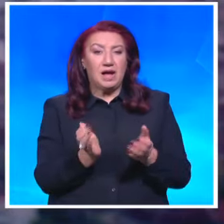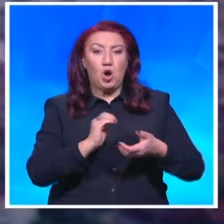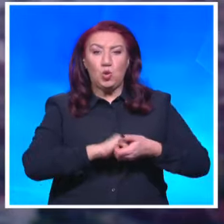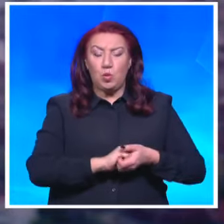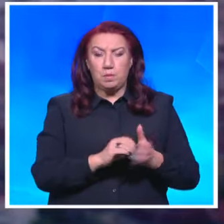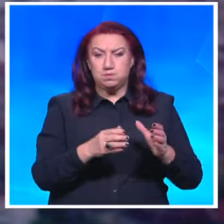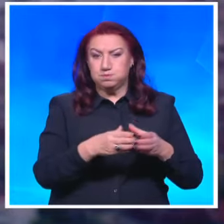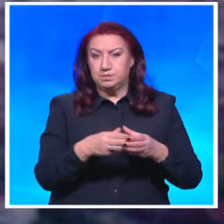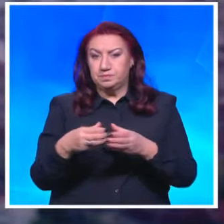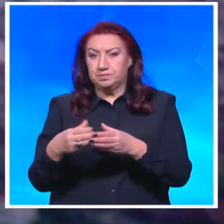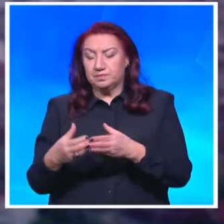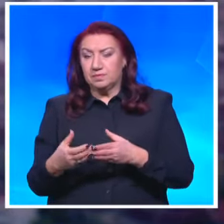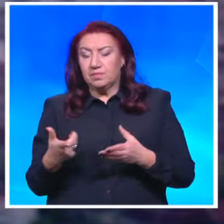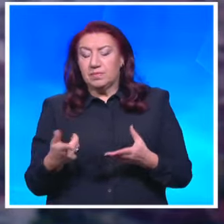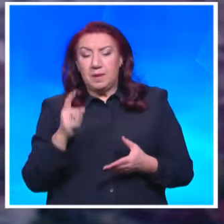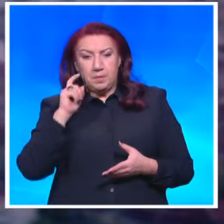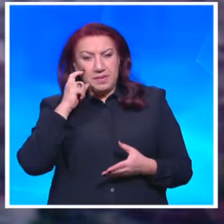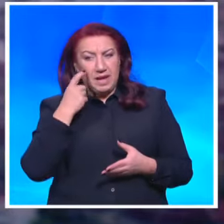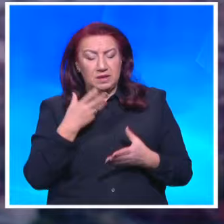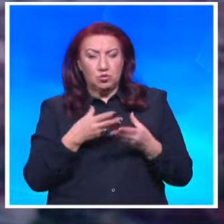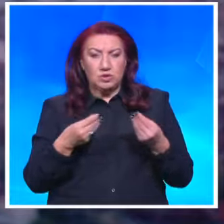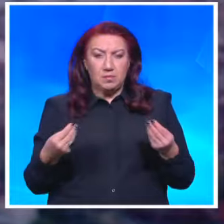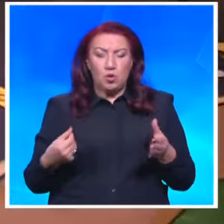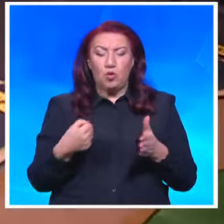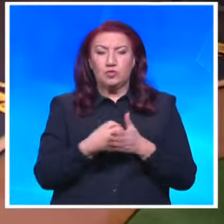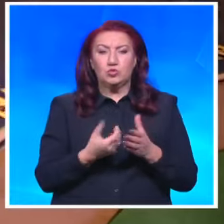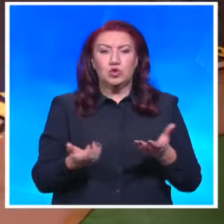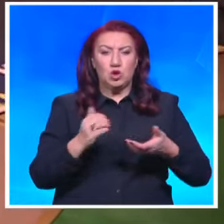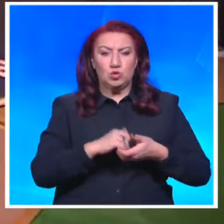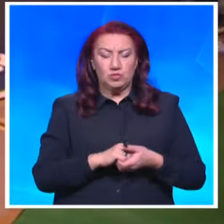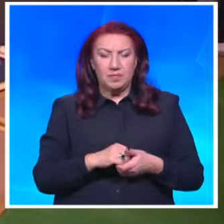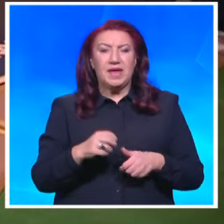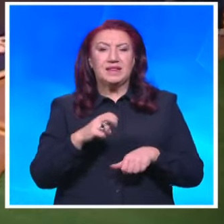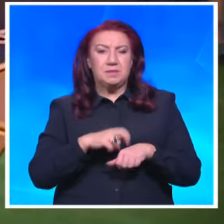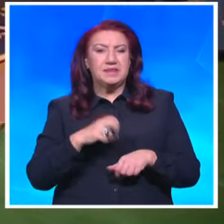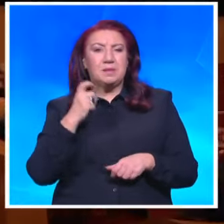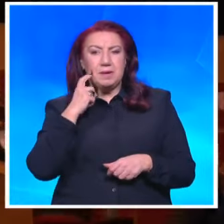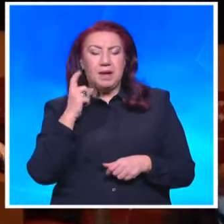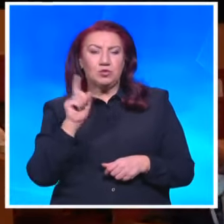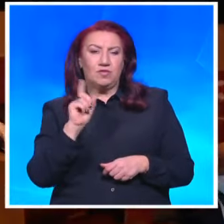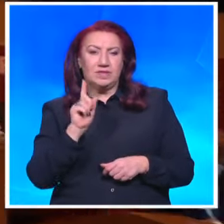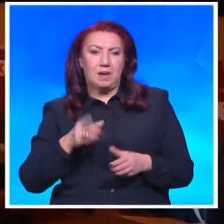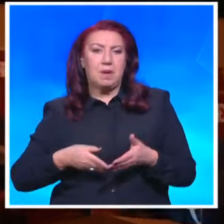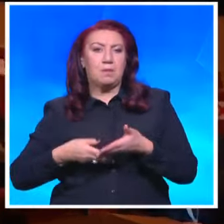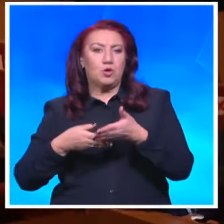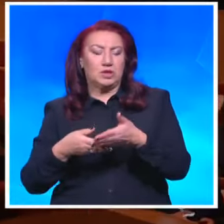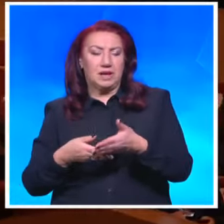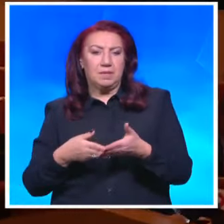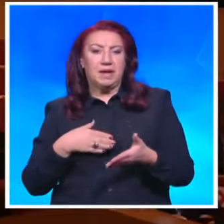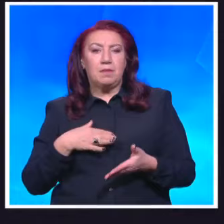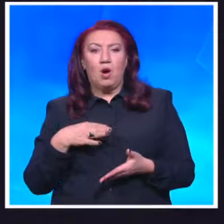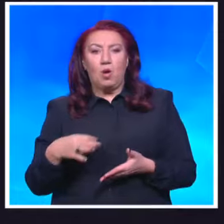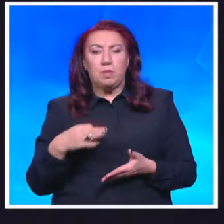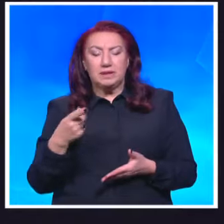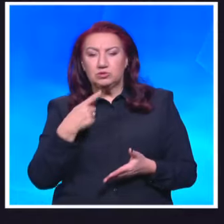мнението на адски много други клубове в страната, Димитър Бербатов не се ползва с подкрепа, така да кажем, и има опасност гласовете,